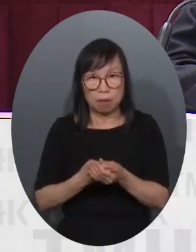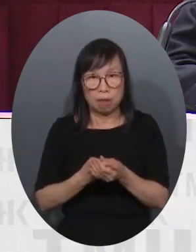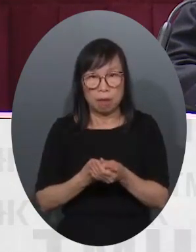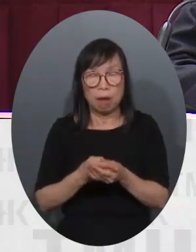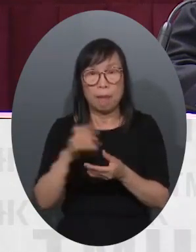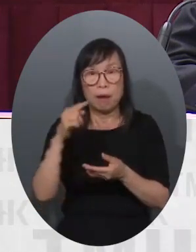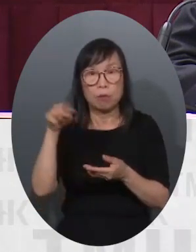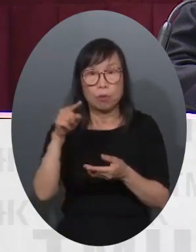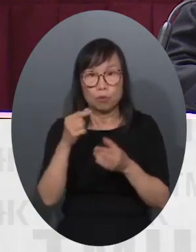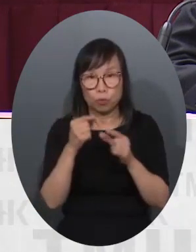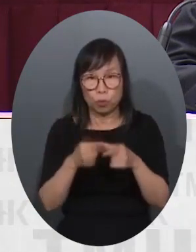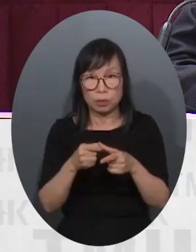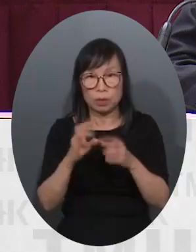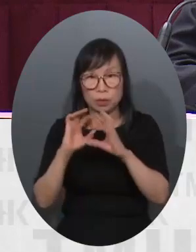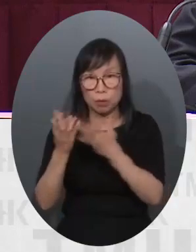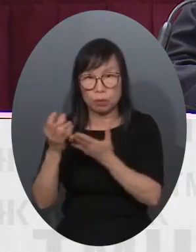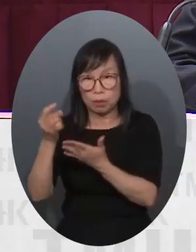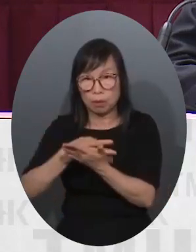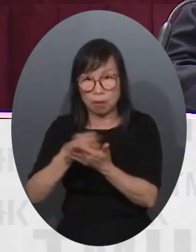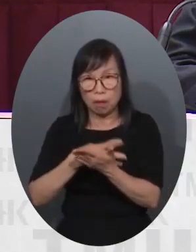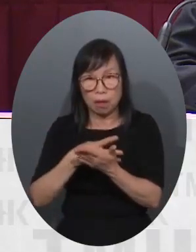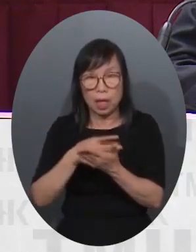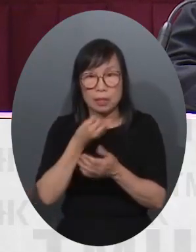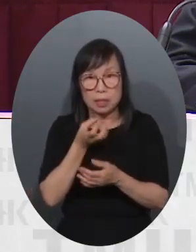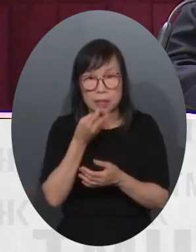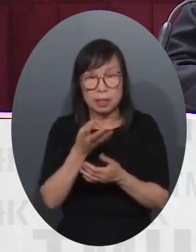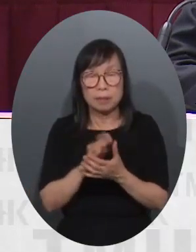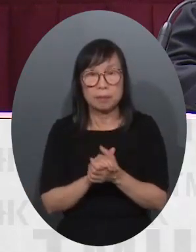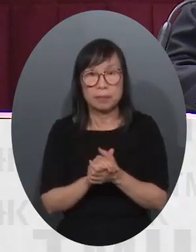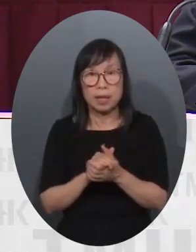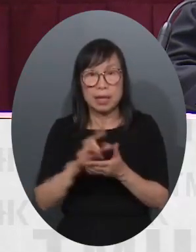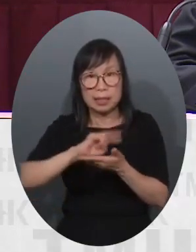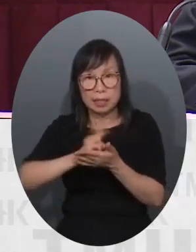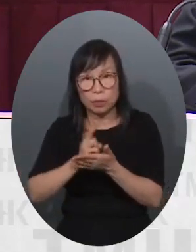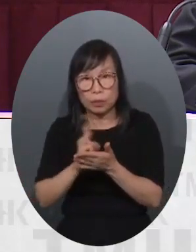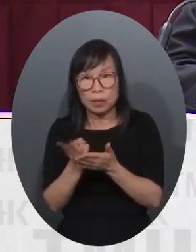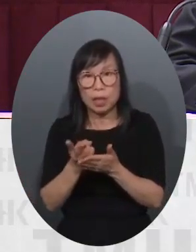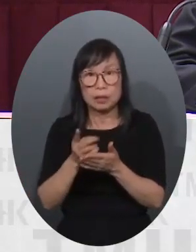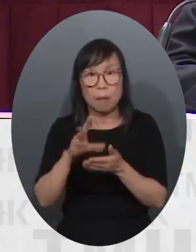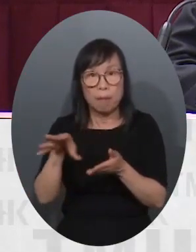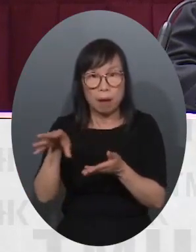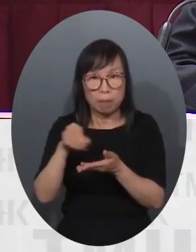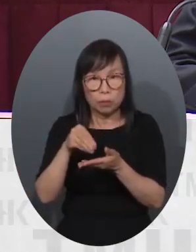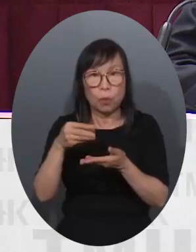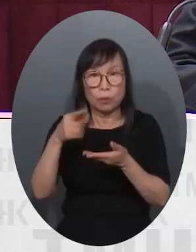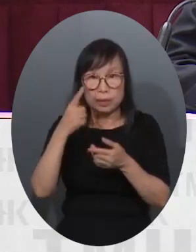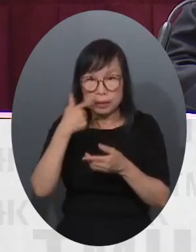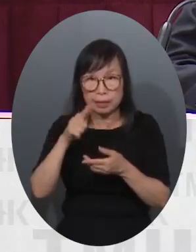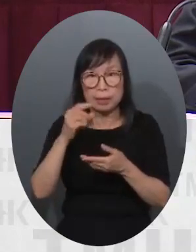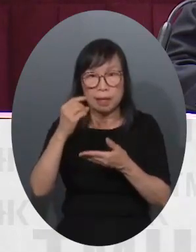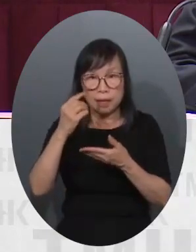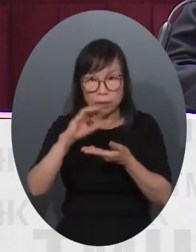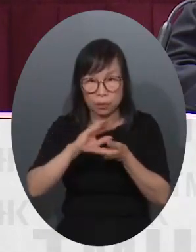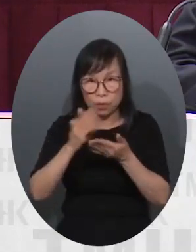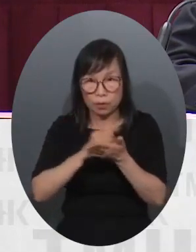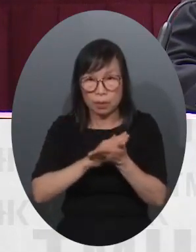批准公司組織章程細則的建議，修訂及採納公司新的章程細則